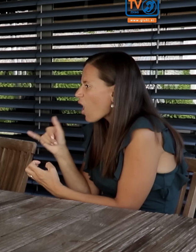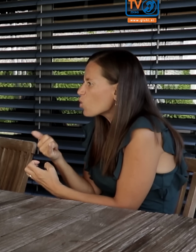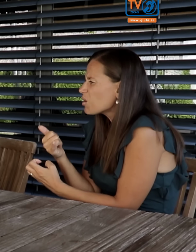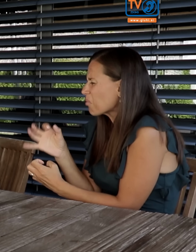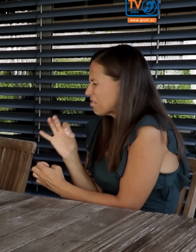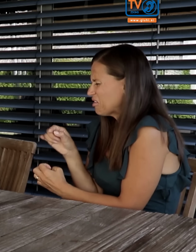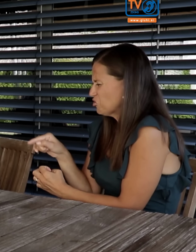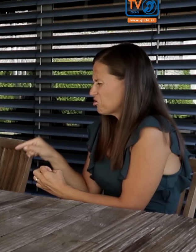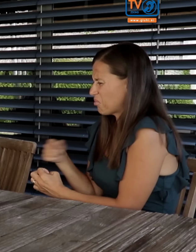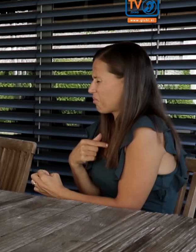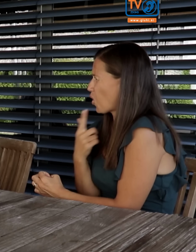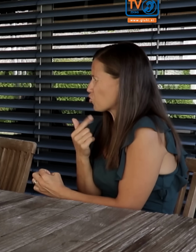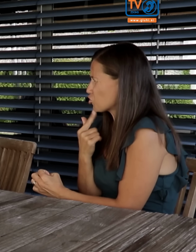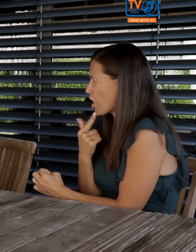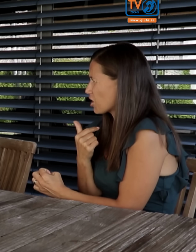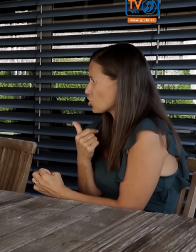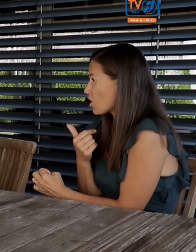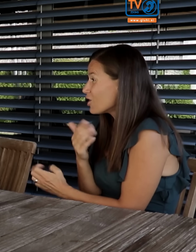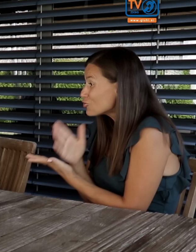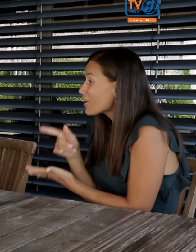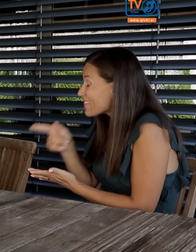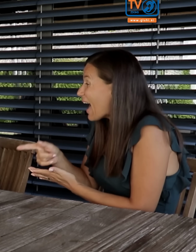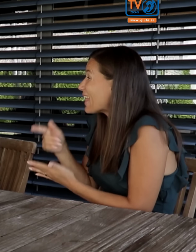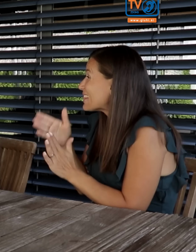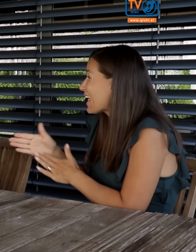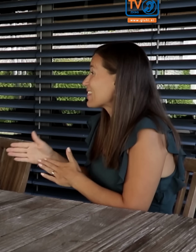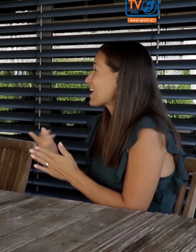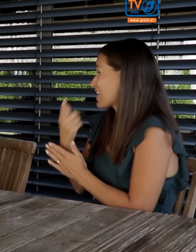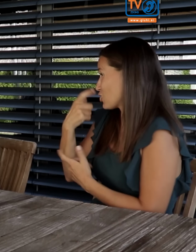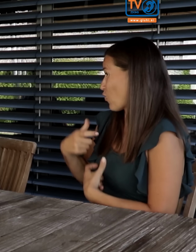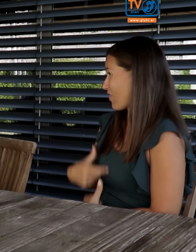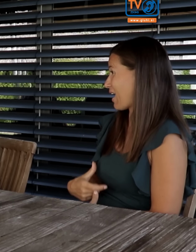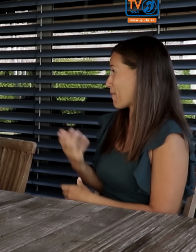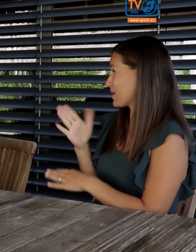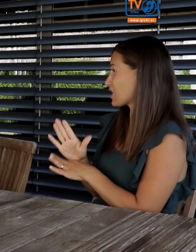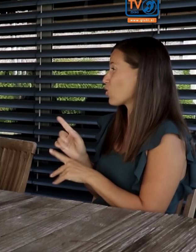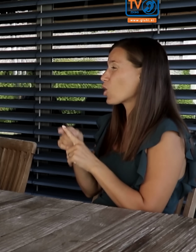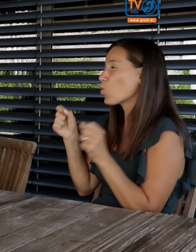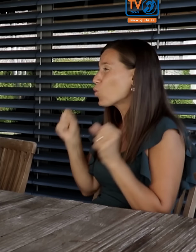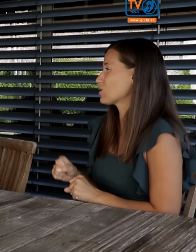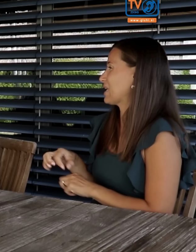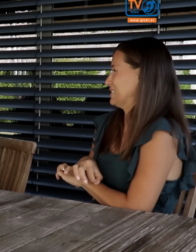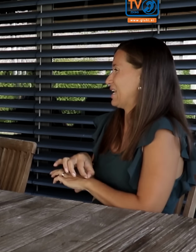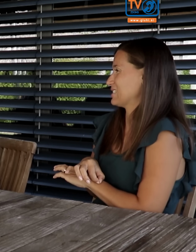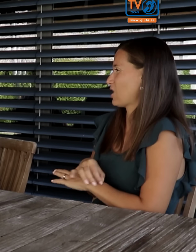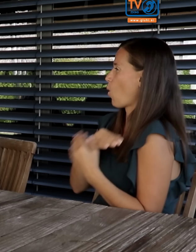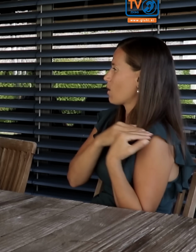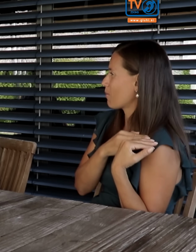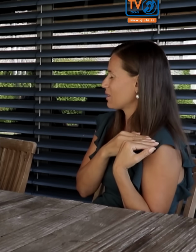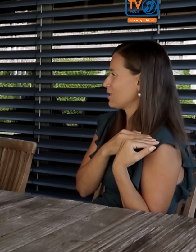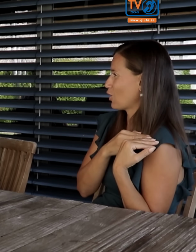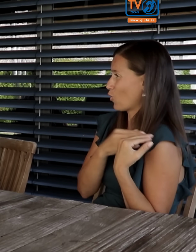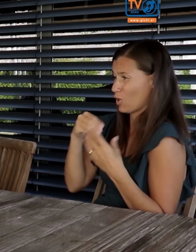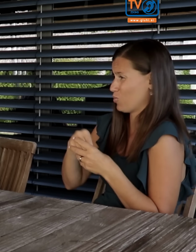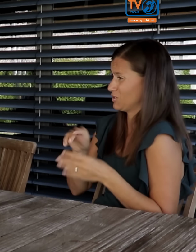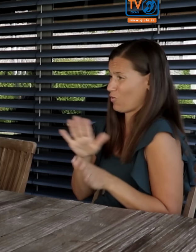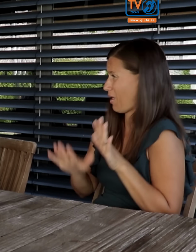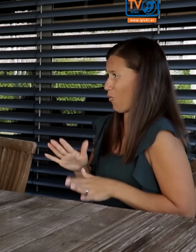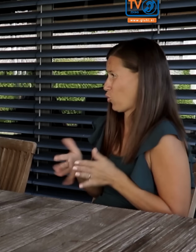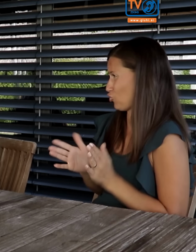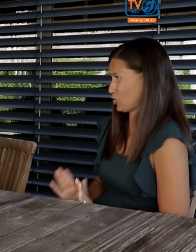mi je všeč. Ne? In seveda, že samo ta dieta predstavlja za človeka tako huda stresna obremenitev, da je pravzaprav